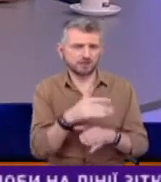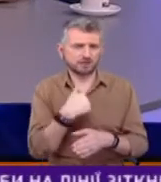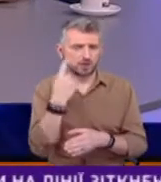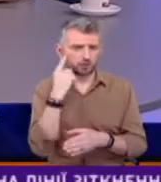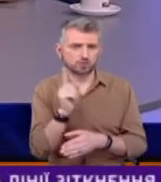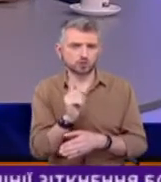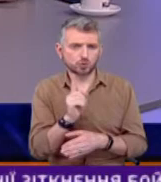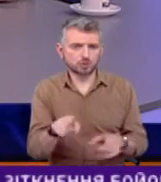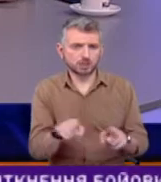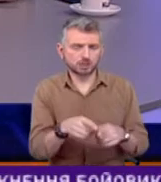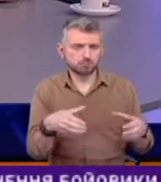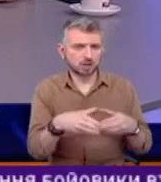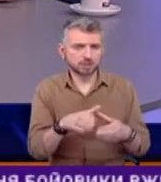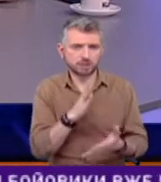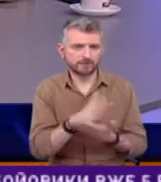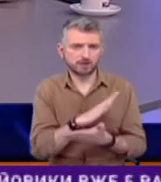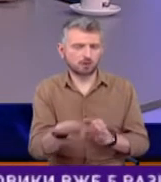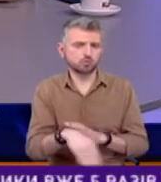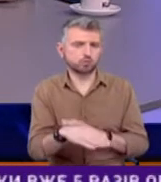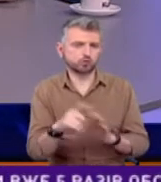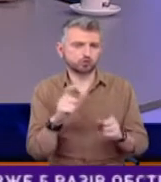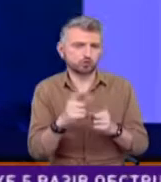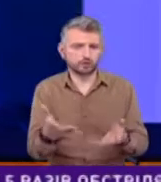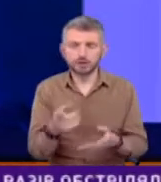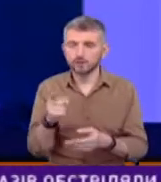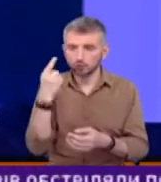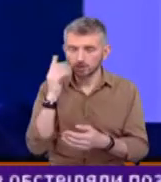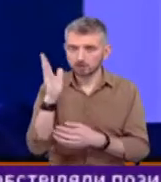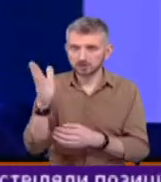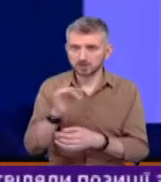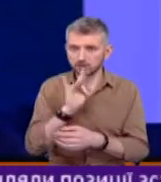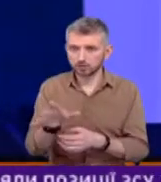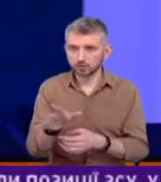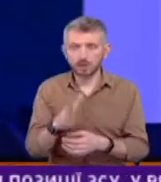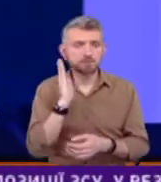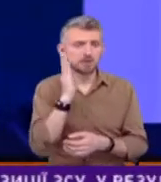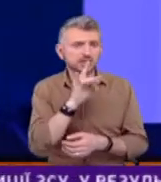що такі партії, вони не є голослівними. Тобто ви думаєте, перспектив там особливих